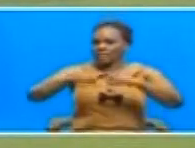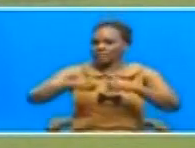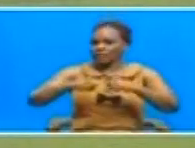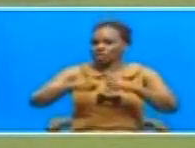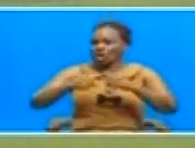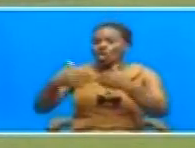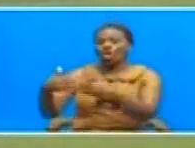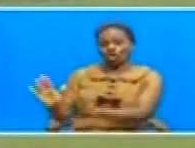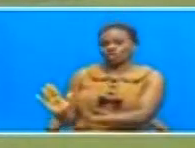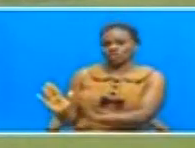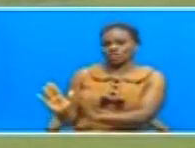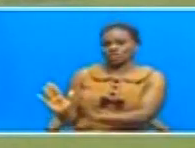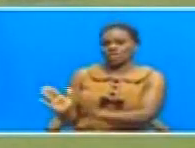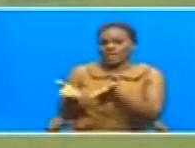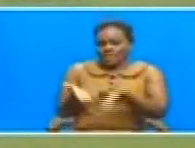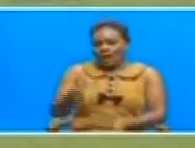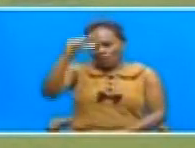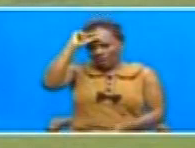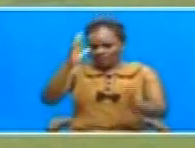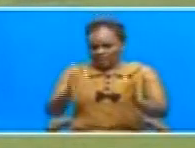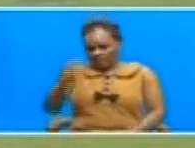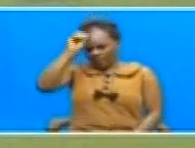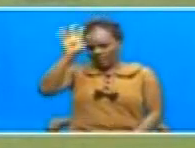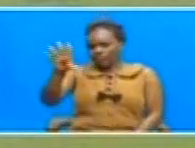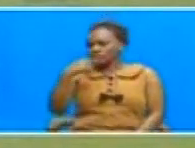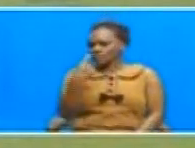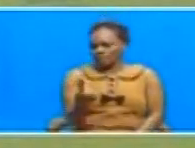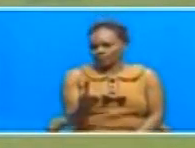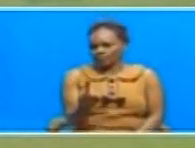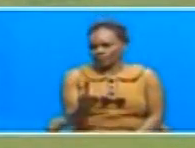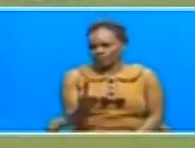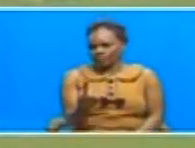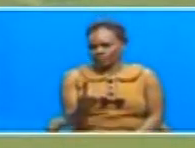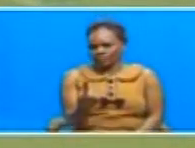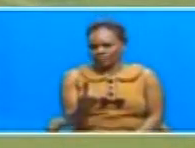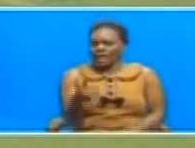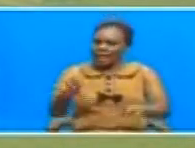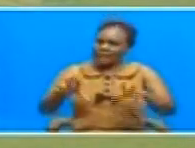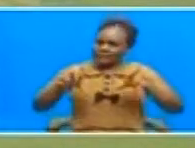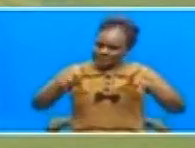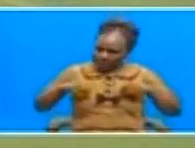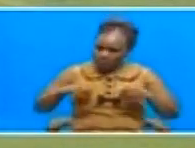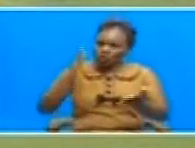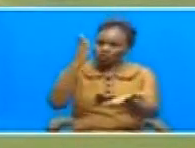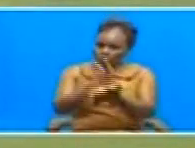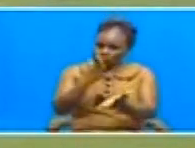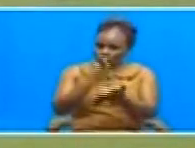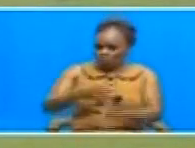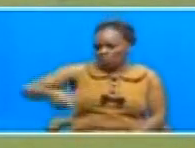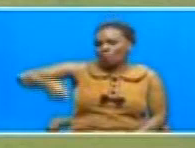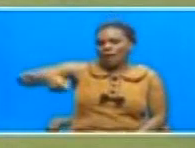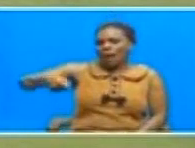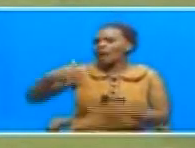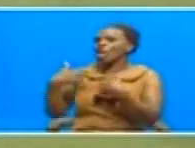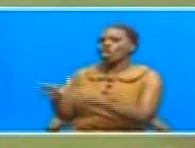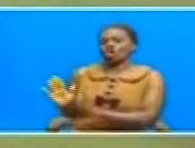ulipotea. Sasa William Kabogo ambaye ndiye gavana anasema kwamba ni gavana mwenye visa amekiri kuhusika katika kupotea kwa